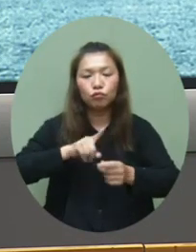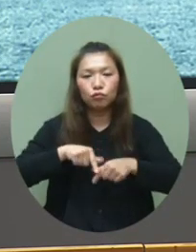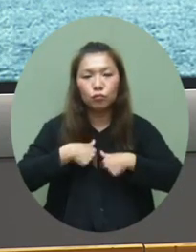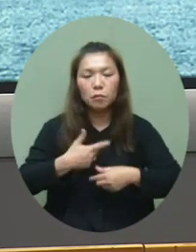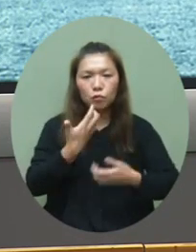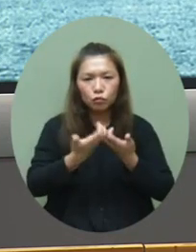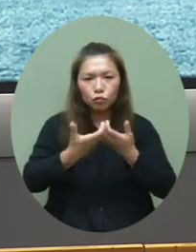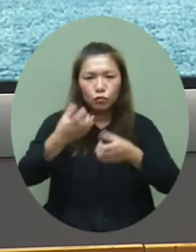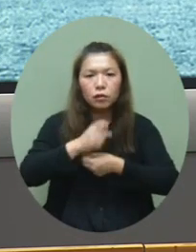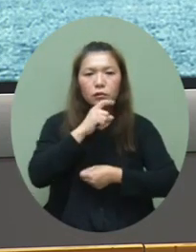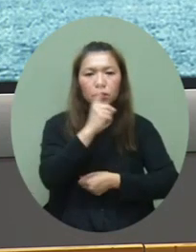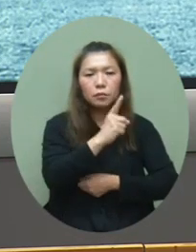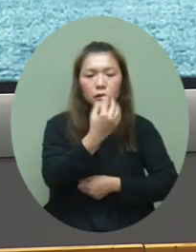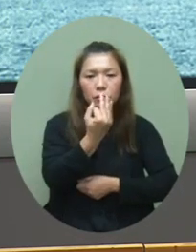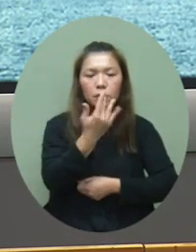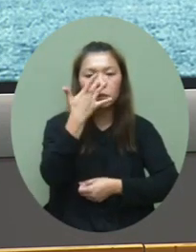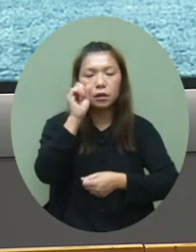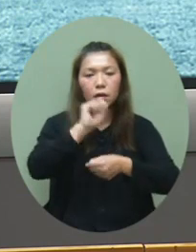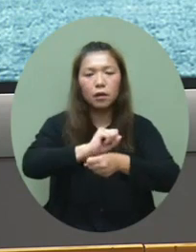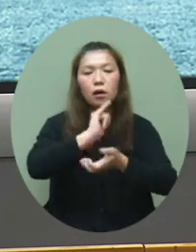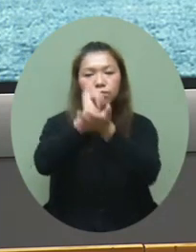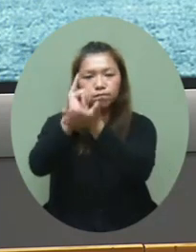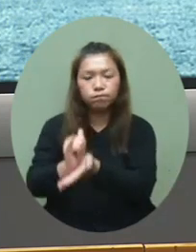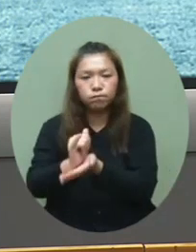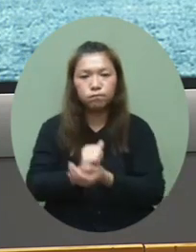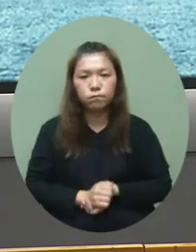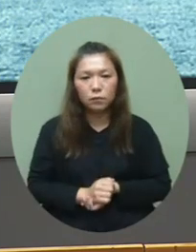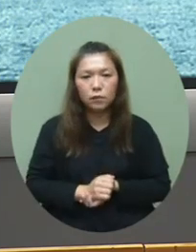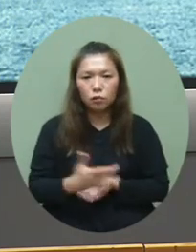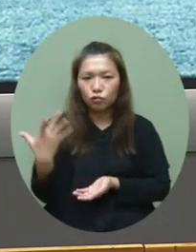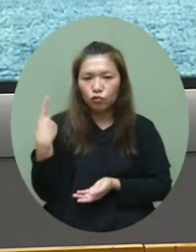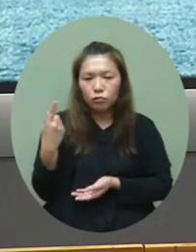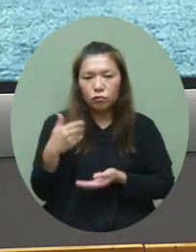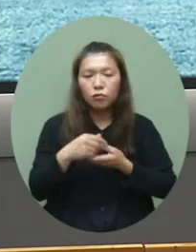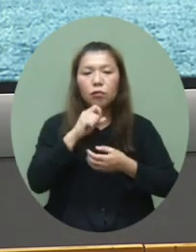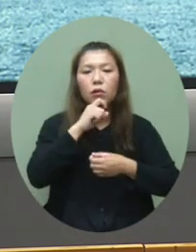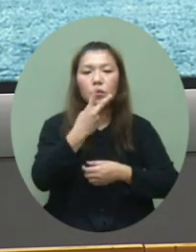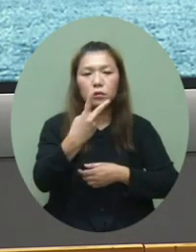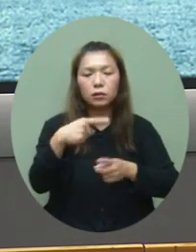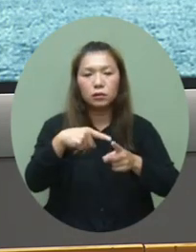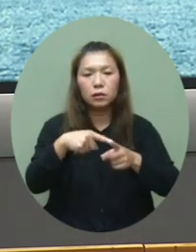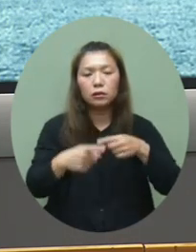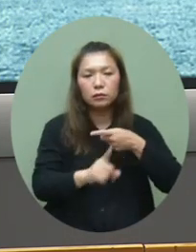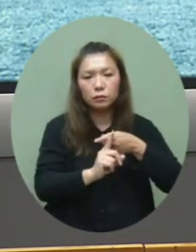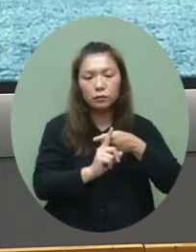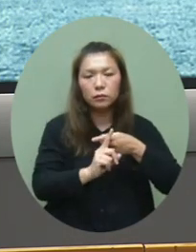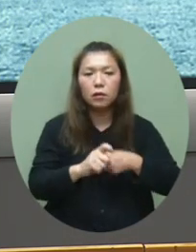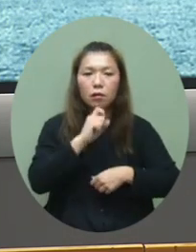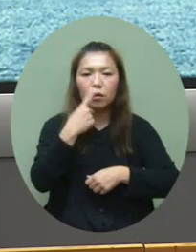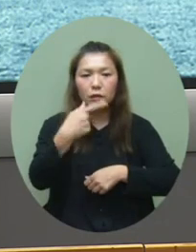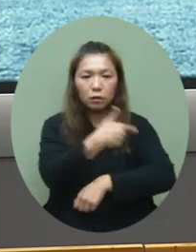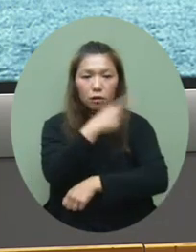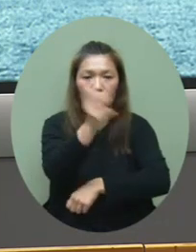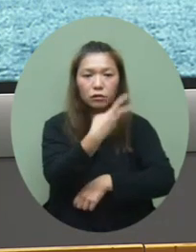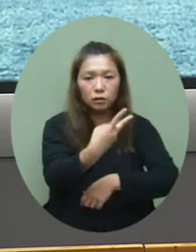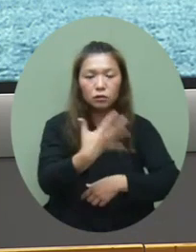中總共有130名是新增的確診病人。昨天呈報了兩名的病人情況危殆，一位打了兩